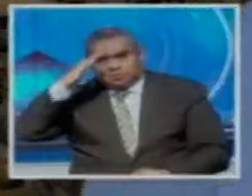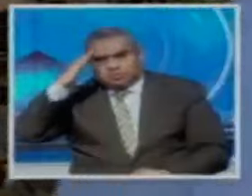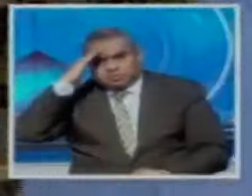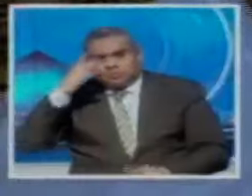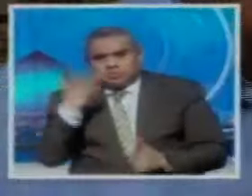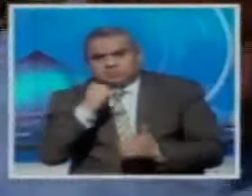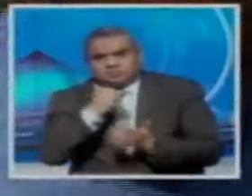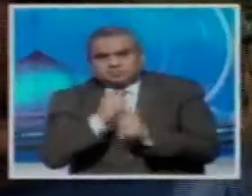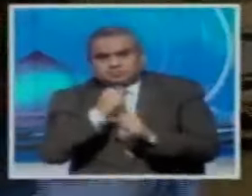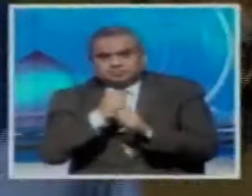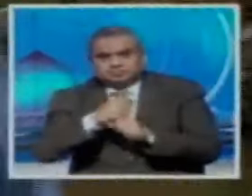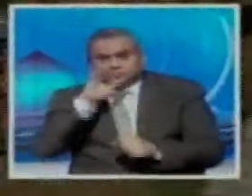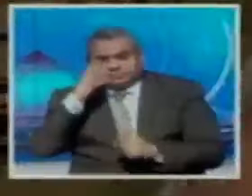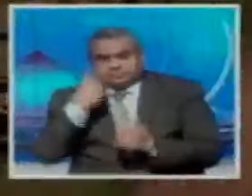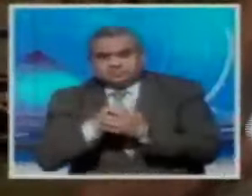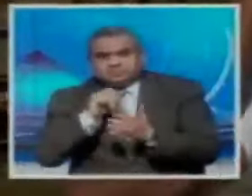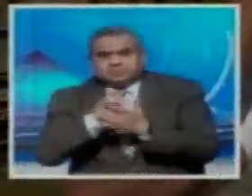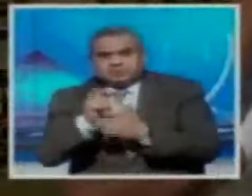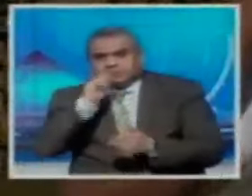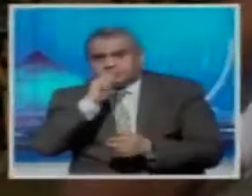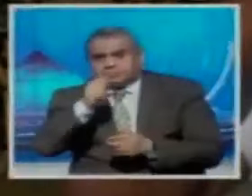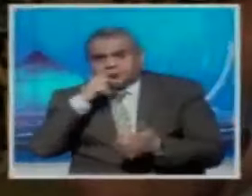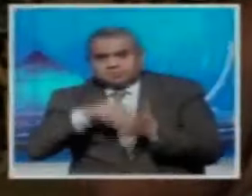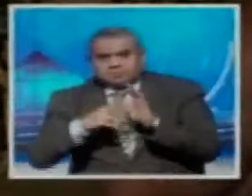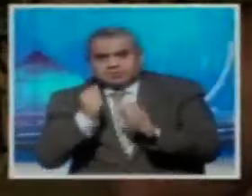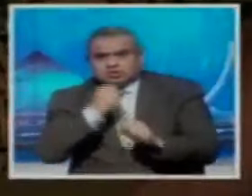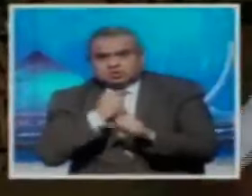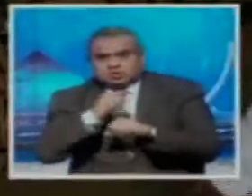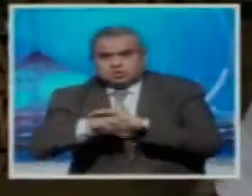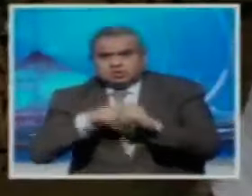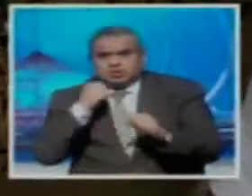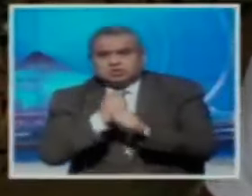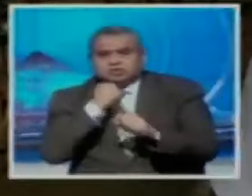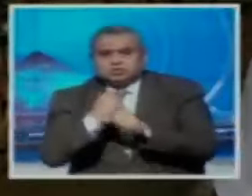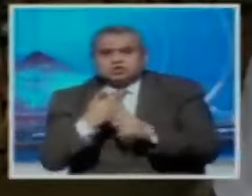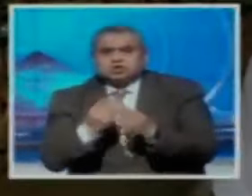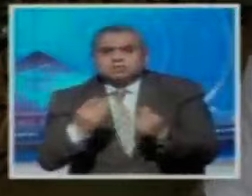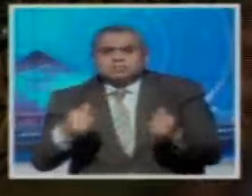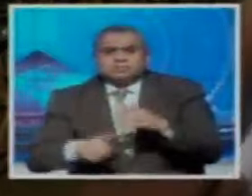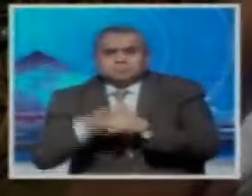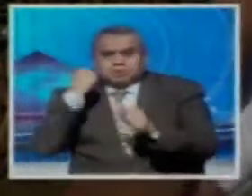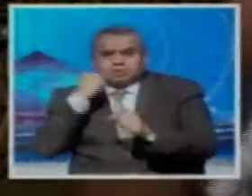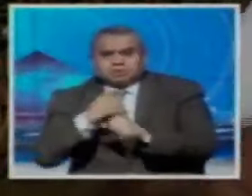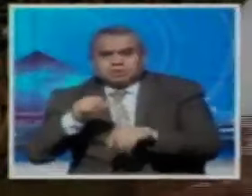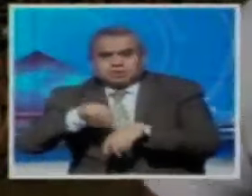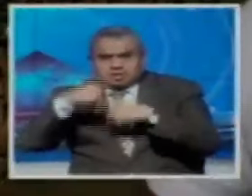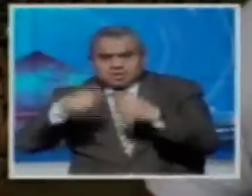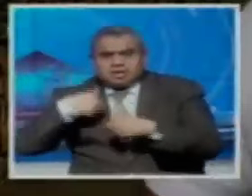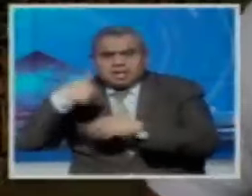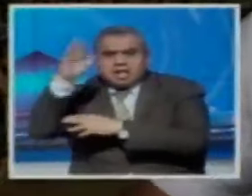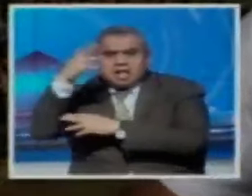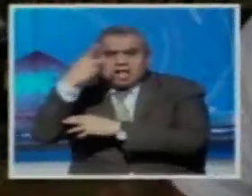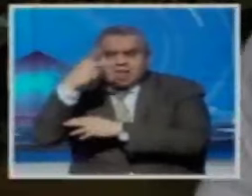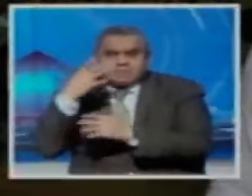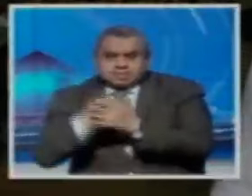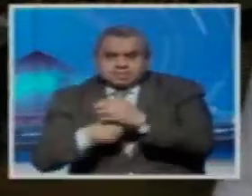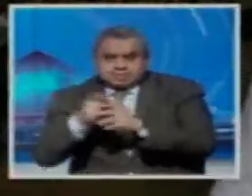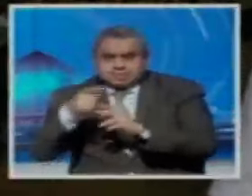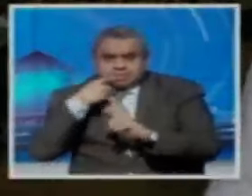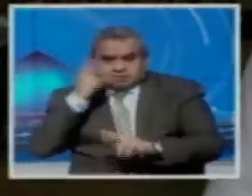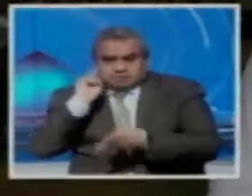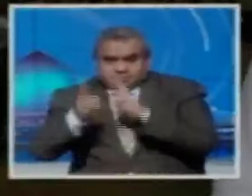شكرا جدا. يعني زملائي في الاستوديو كما تابعتم، يعني هناك نسبه اشغال كبيره في مدينه العالمين. طبعا مهرجان